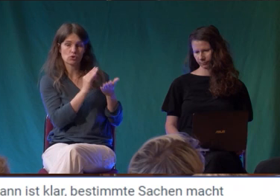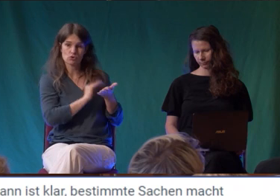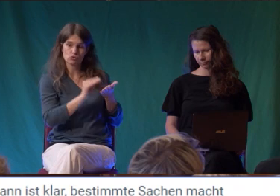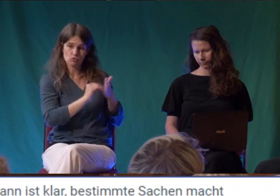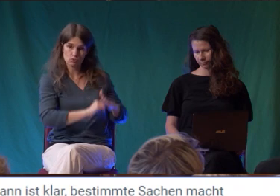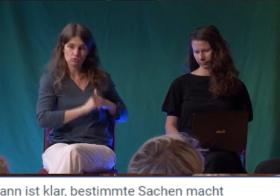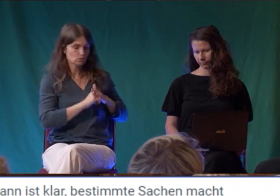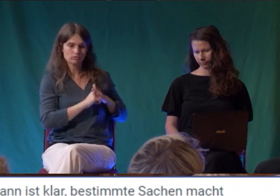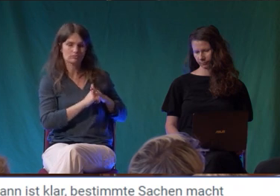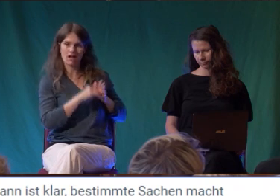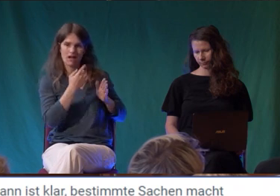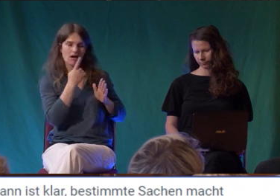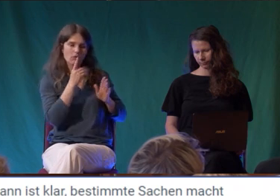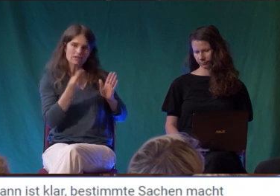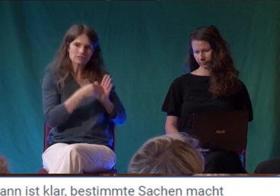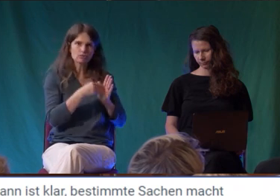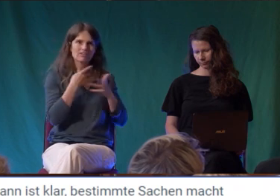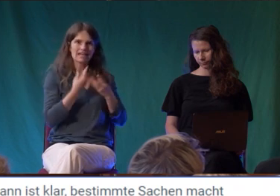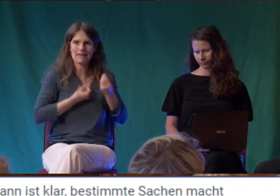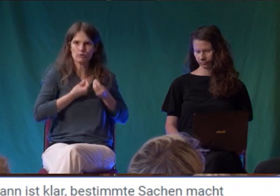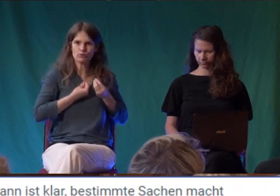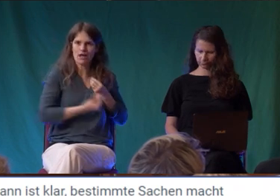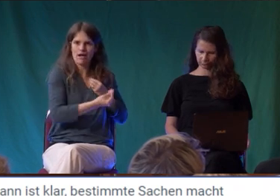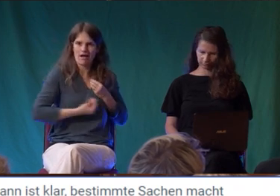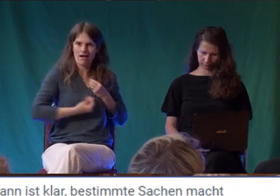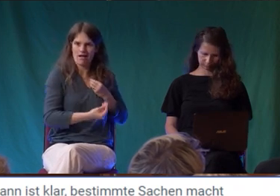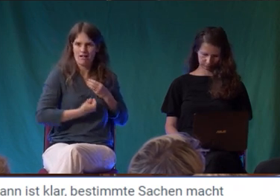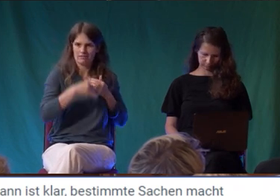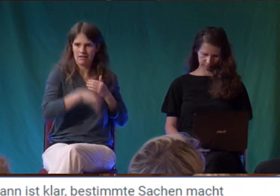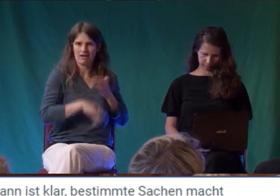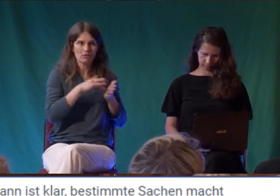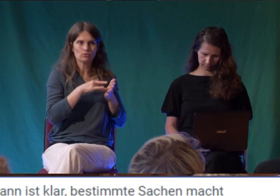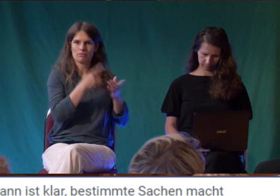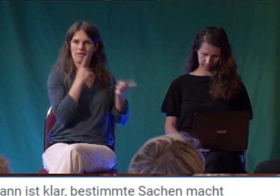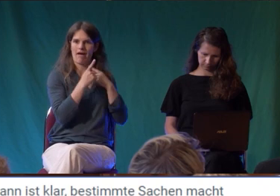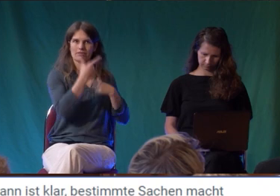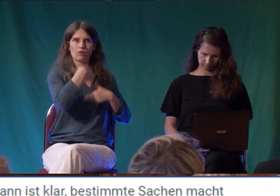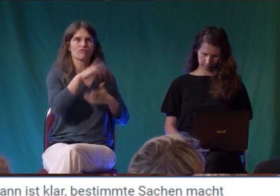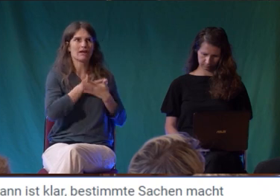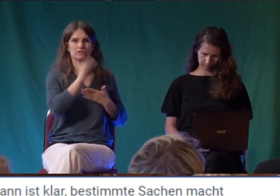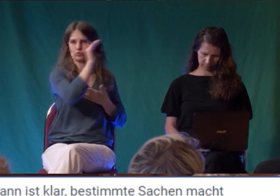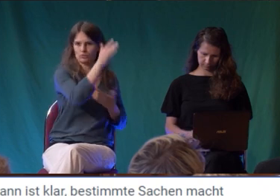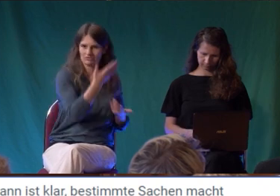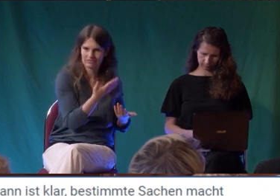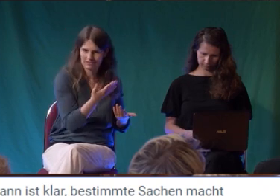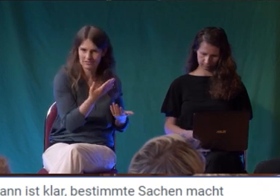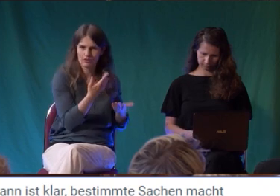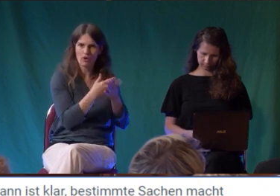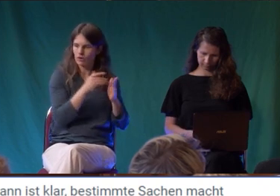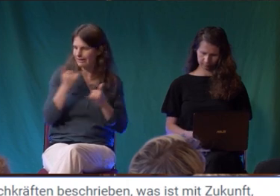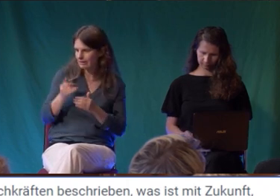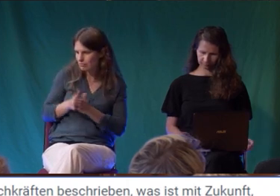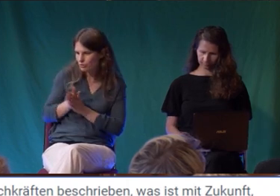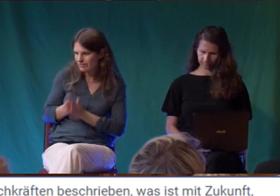Unterstützung eine wichtige Bedeutung sondern auch im emotionalen Bereich und im Bereich der Motivation also eine